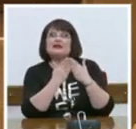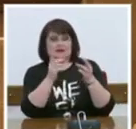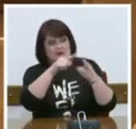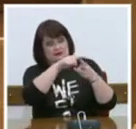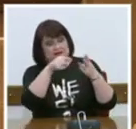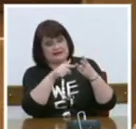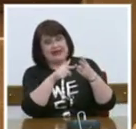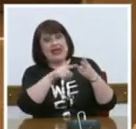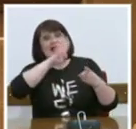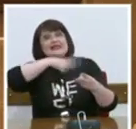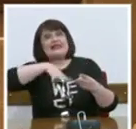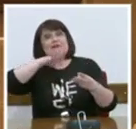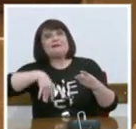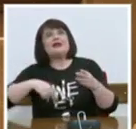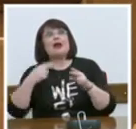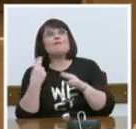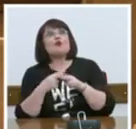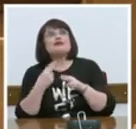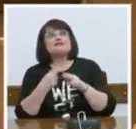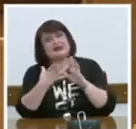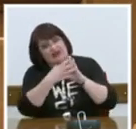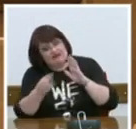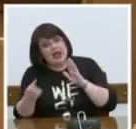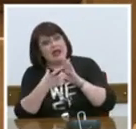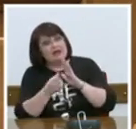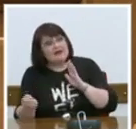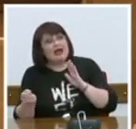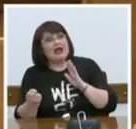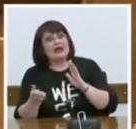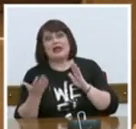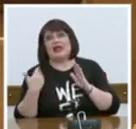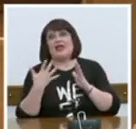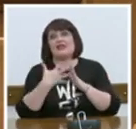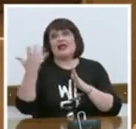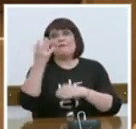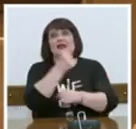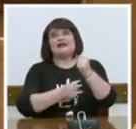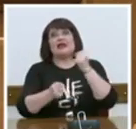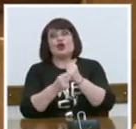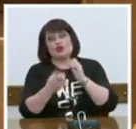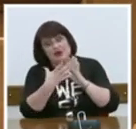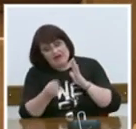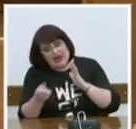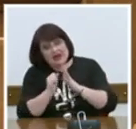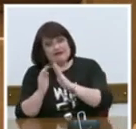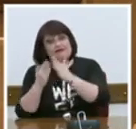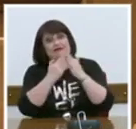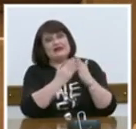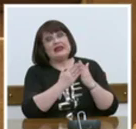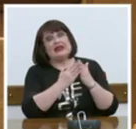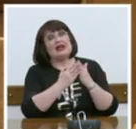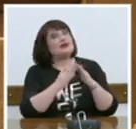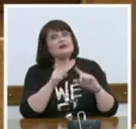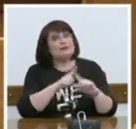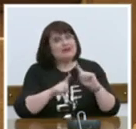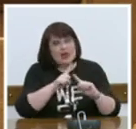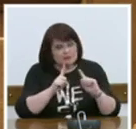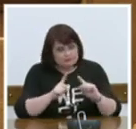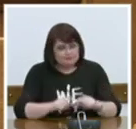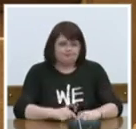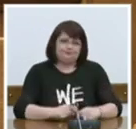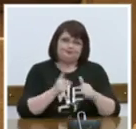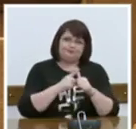κείμενα, αγαπητοί μου, που αφαιρέθηκαν πριν από 15 περίπου χρόνια από τα σχολικά βιβλία γλώσσας. Και αυτά είναι το εξής.